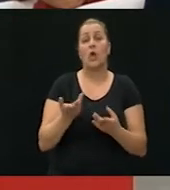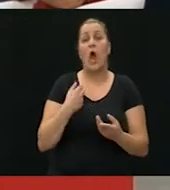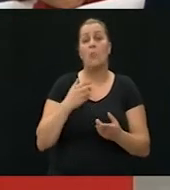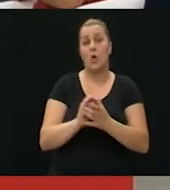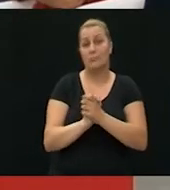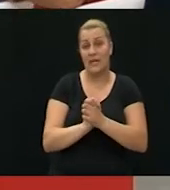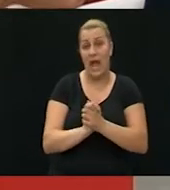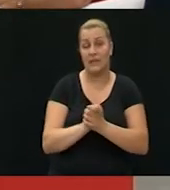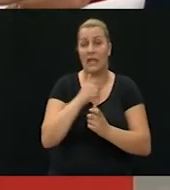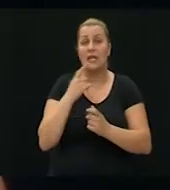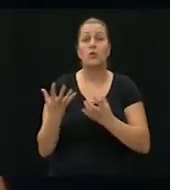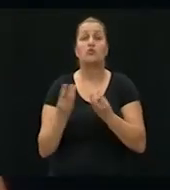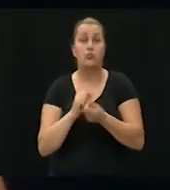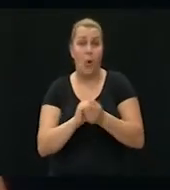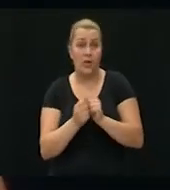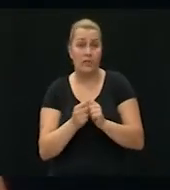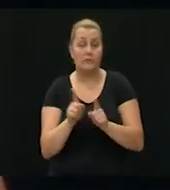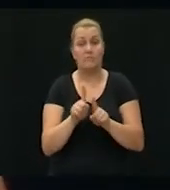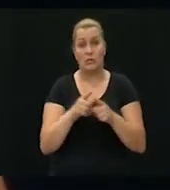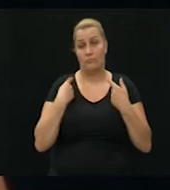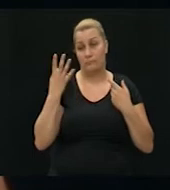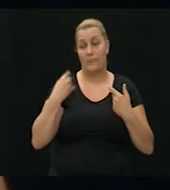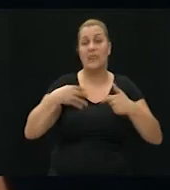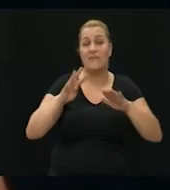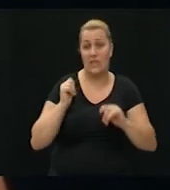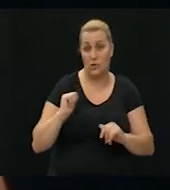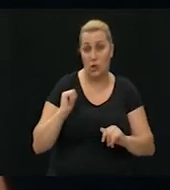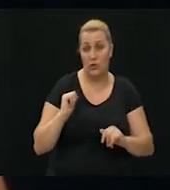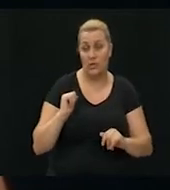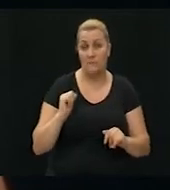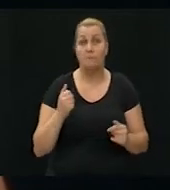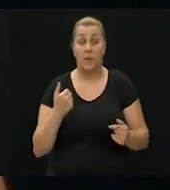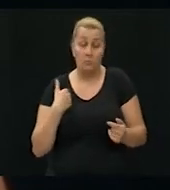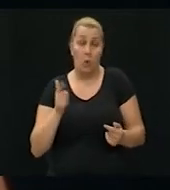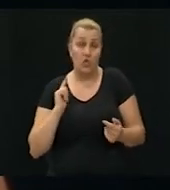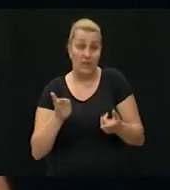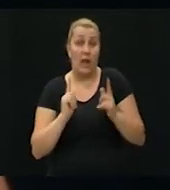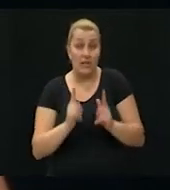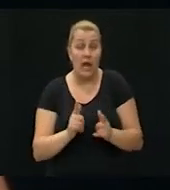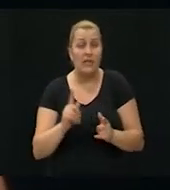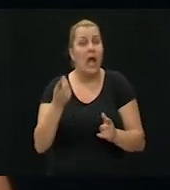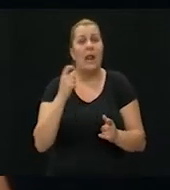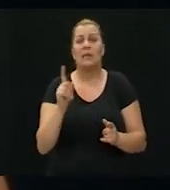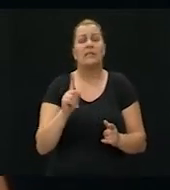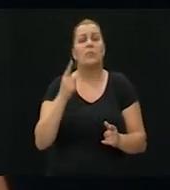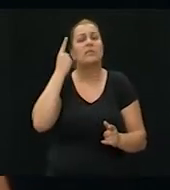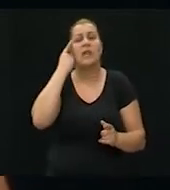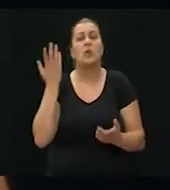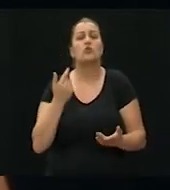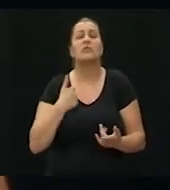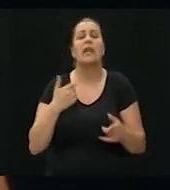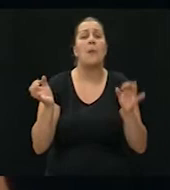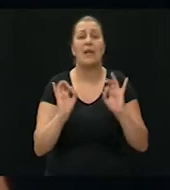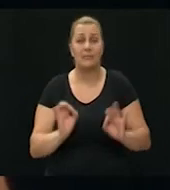i suborac Ivek, isto 19 godina, vrlo mlad. A rat nismo očekivali u smislu rata da je to, nismo ni znali šta